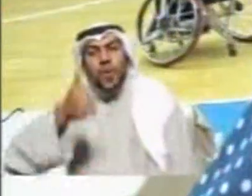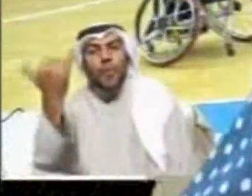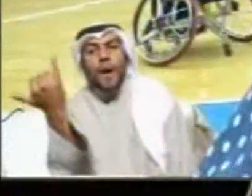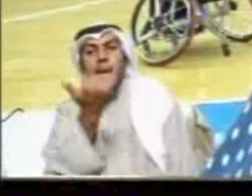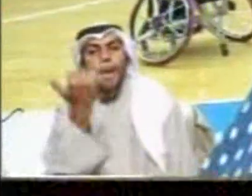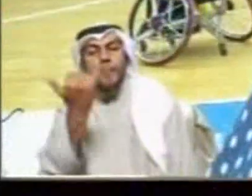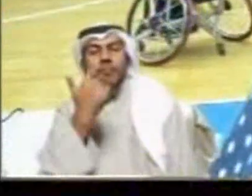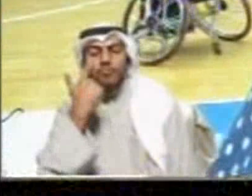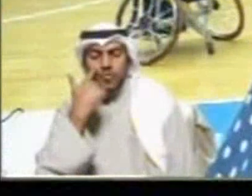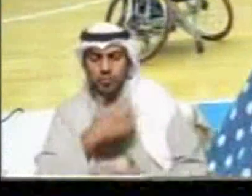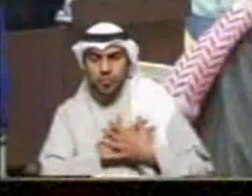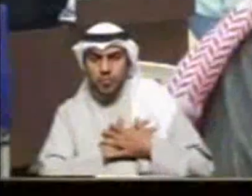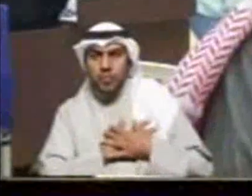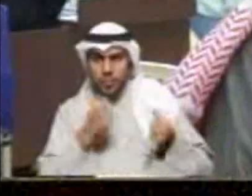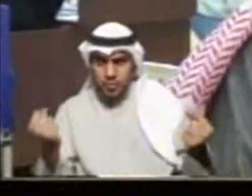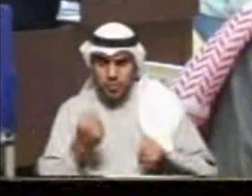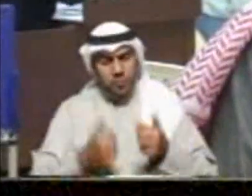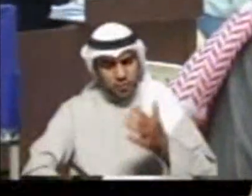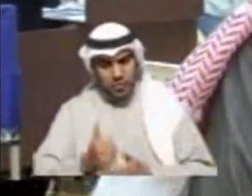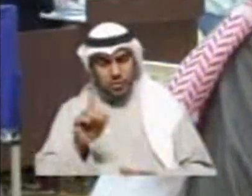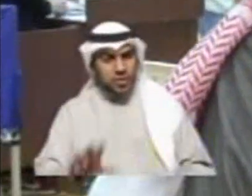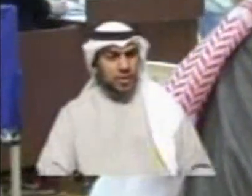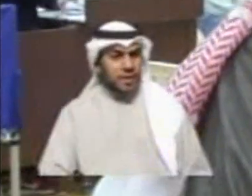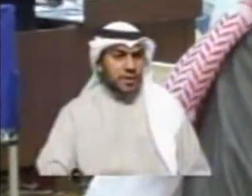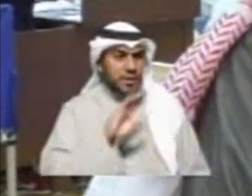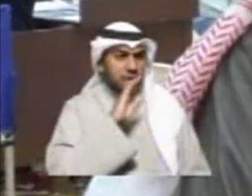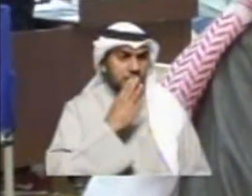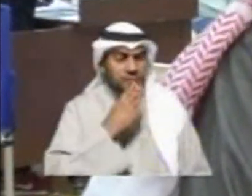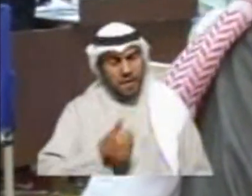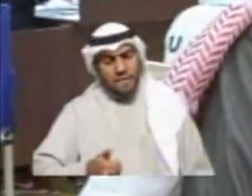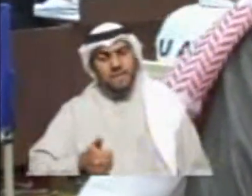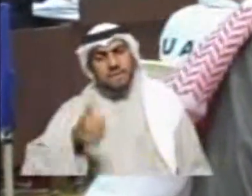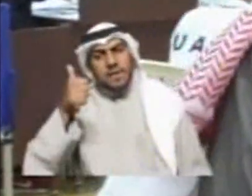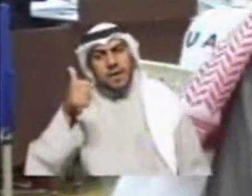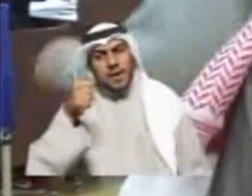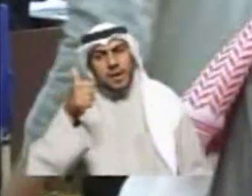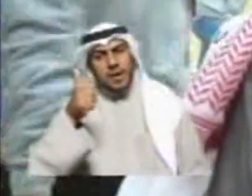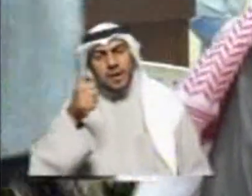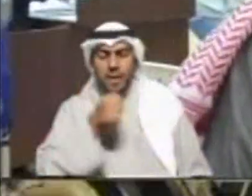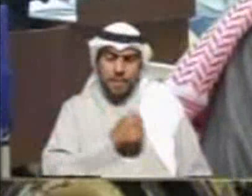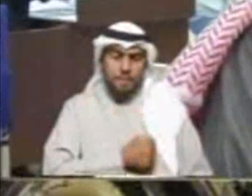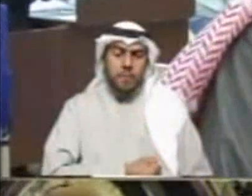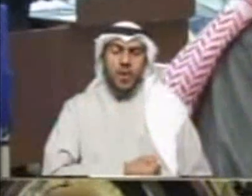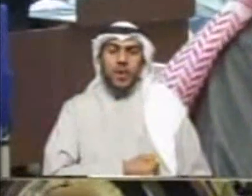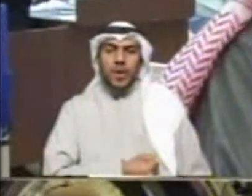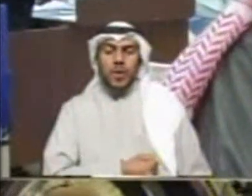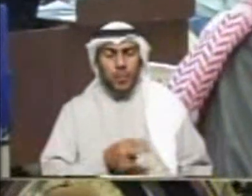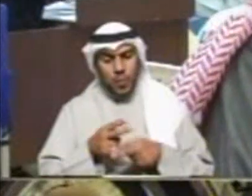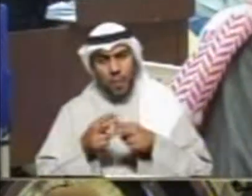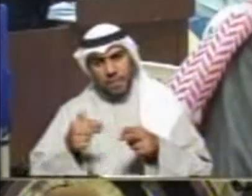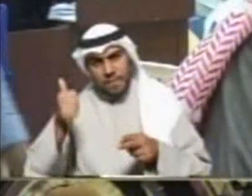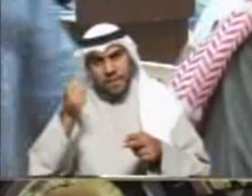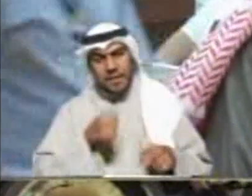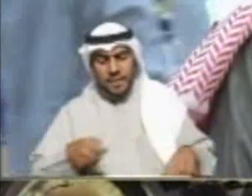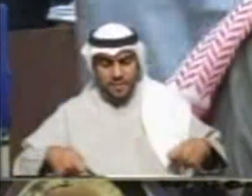وطبعا المجتهد هو راح يفوز. الحمد لله اليوم فزنا على منتخب مملكة البحرين في الافتتاح البطولة، البطولة التاسعة على